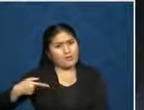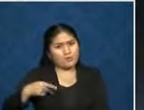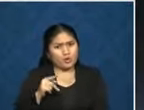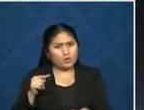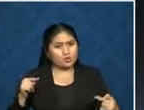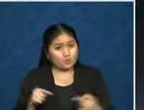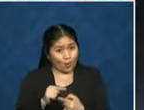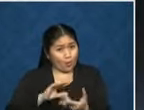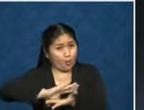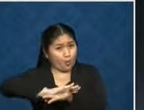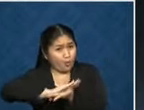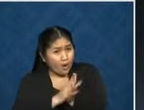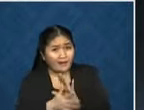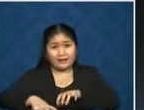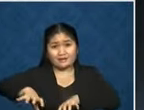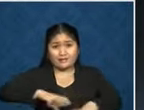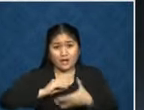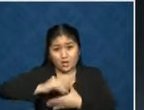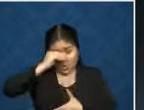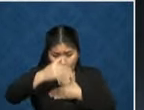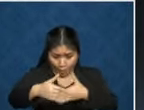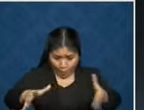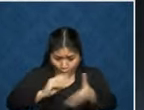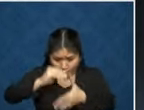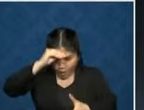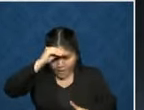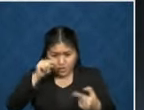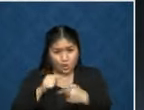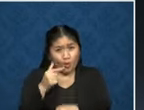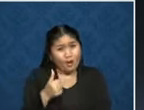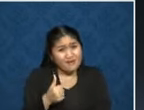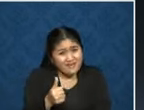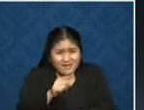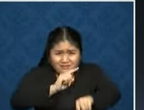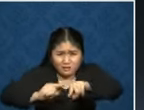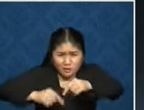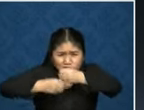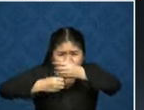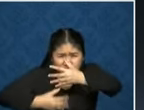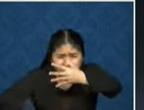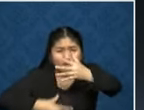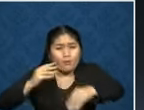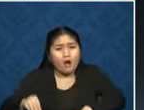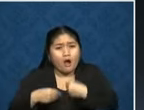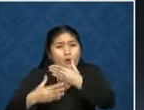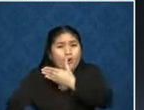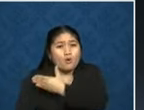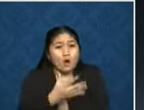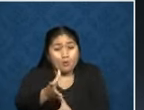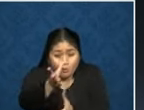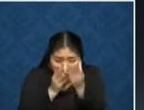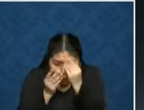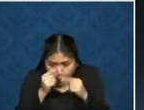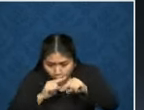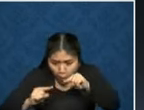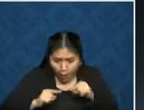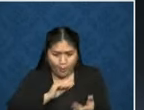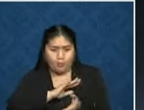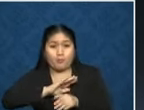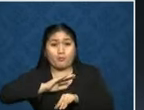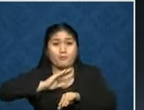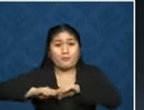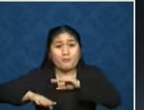ข้ามาเปลี่ยนแปลงการจัดการเรียนรู้ในห้องเรียนและมีด้านดีมากมายที่จะสร้างโอกาสใหม่ๆในการเรียนรู้และพัฒนาทักษะเฉพ